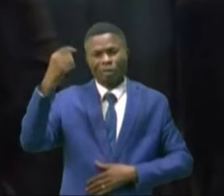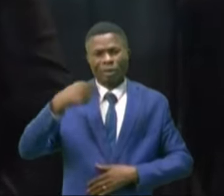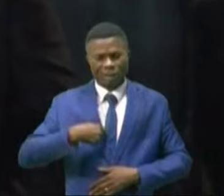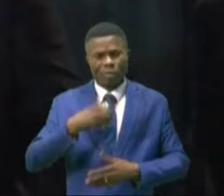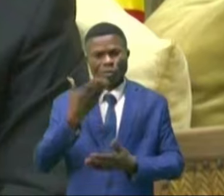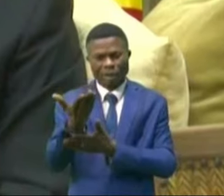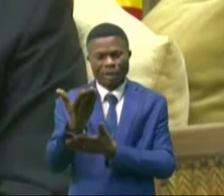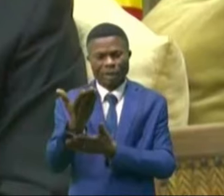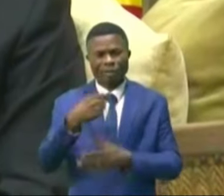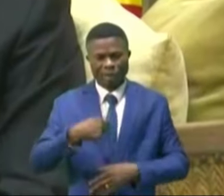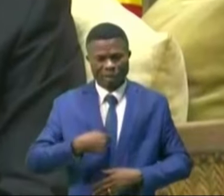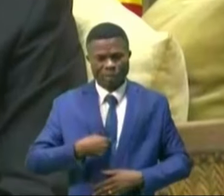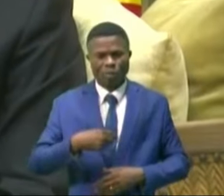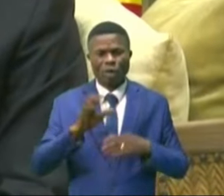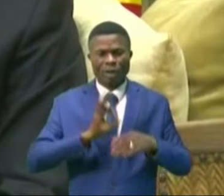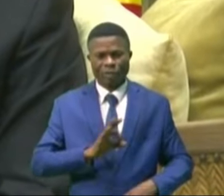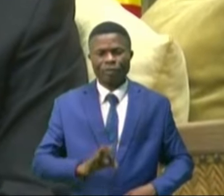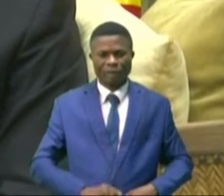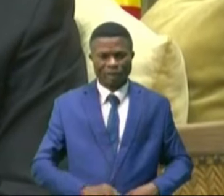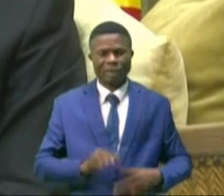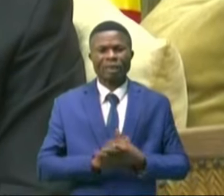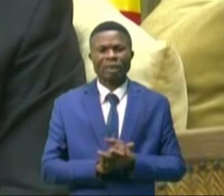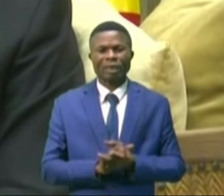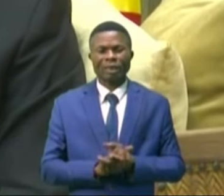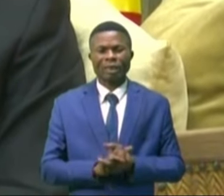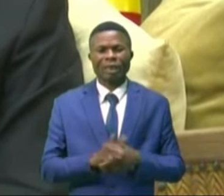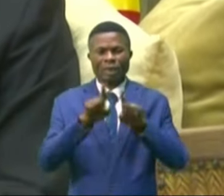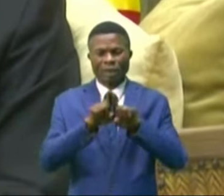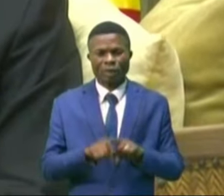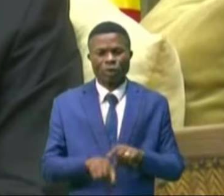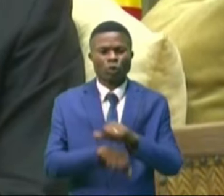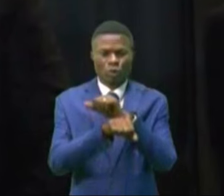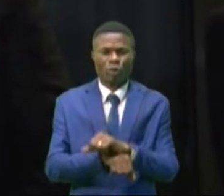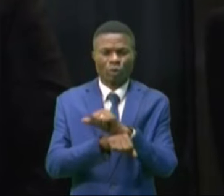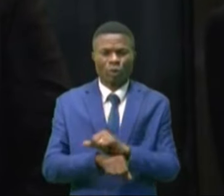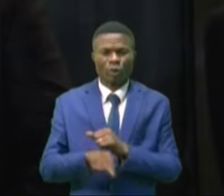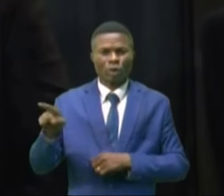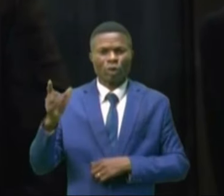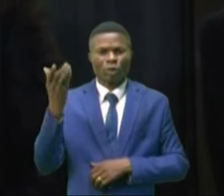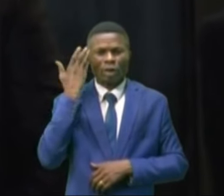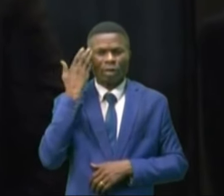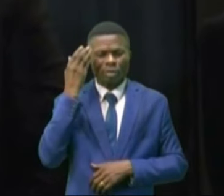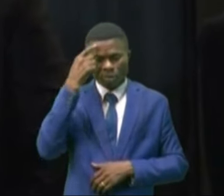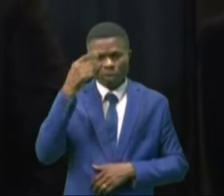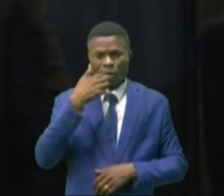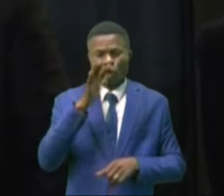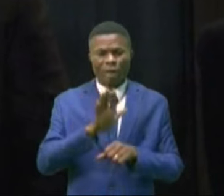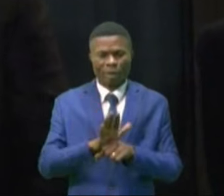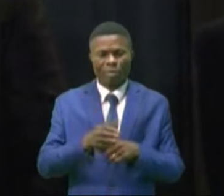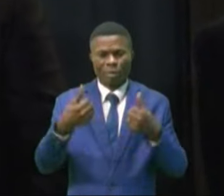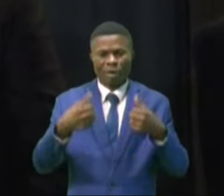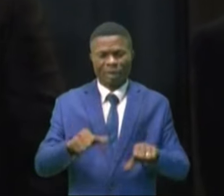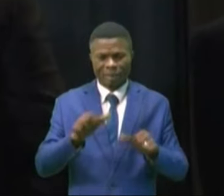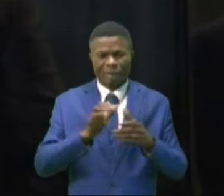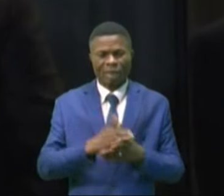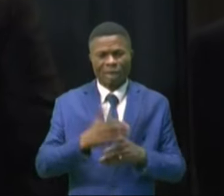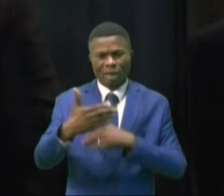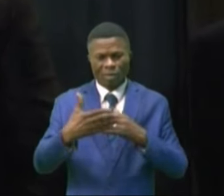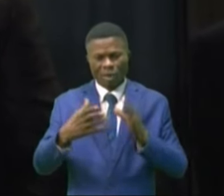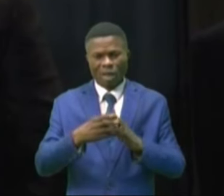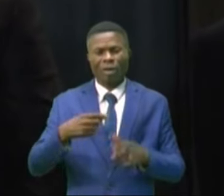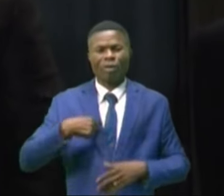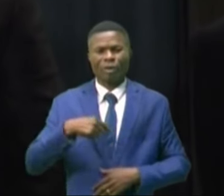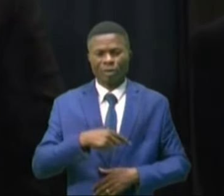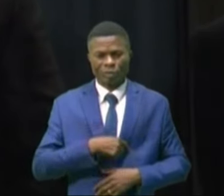considérations, et comme d'habitude, il a promis de rester